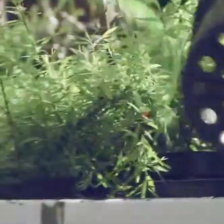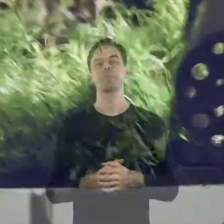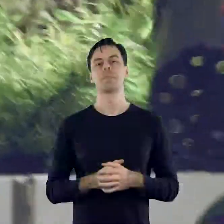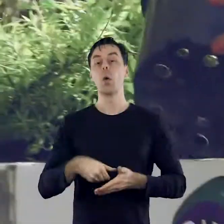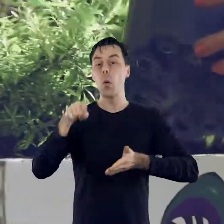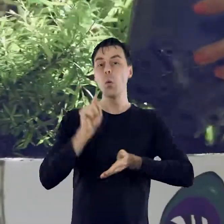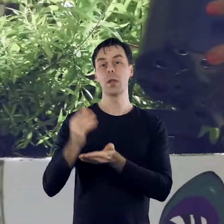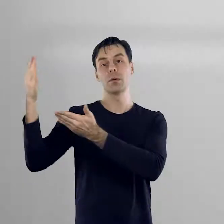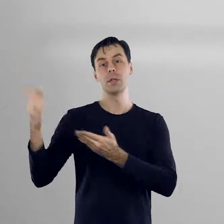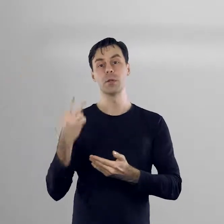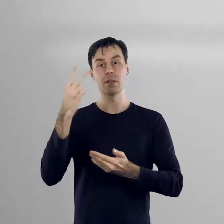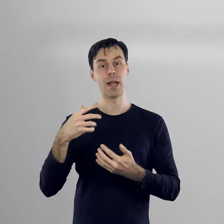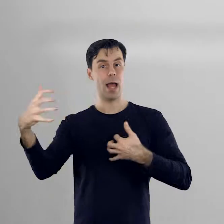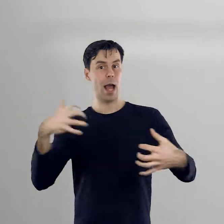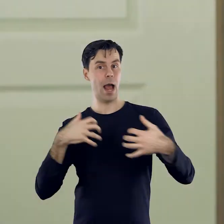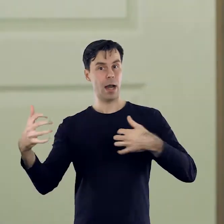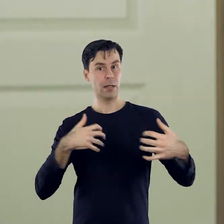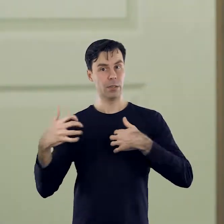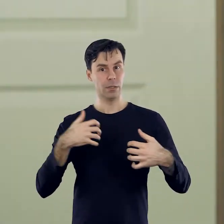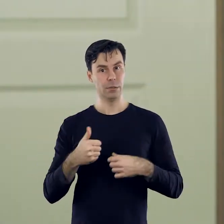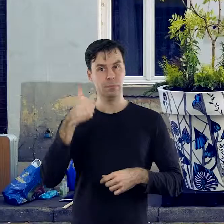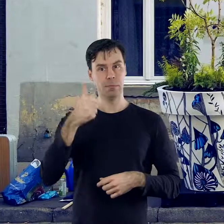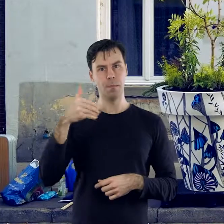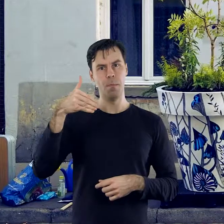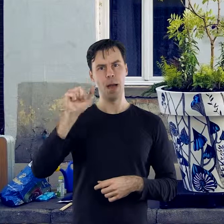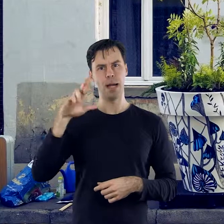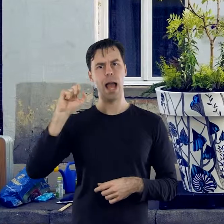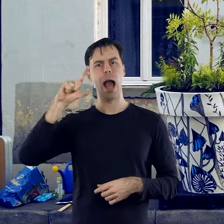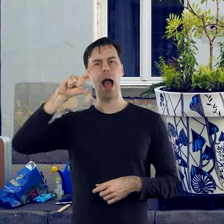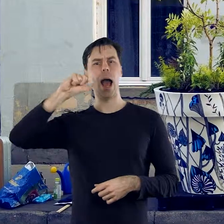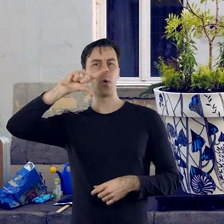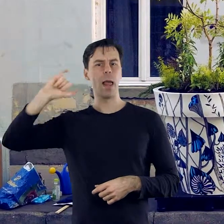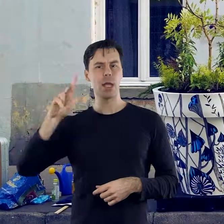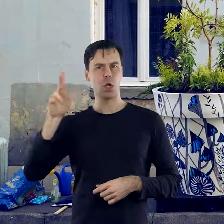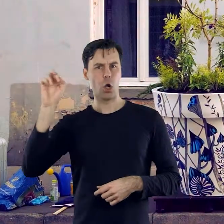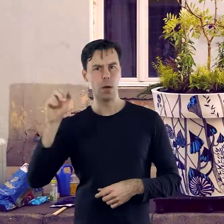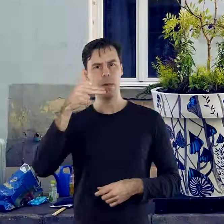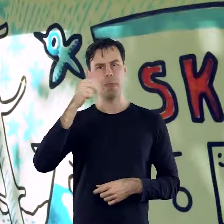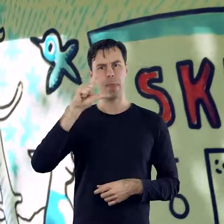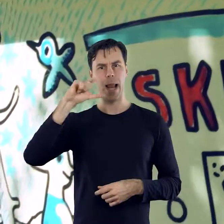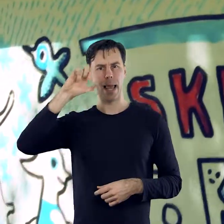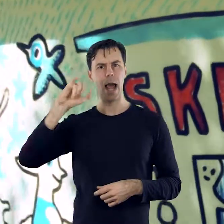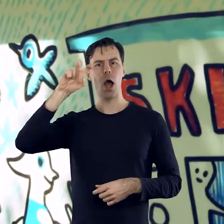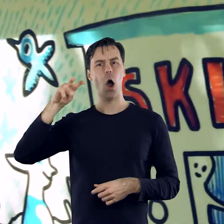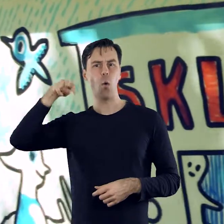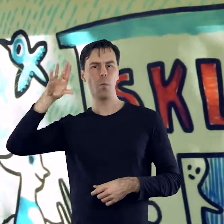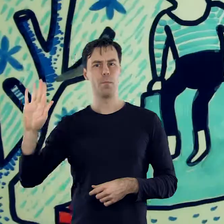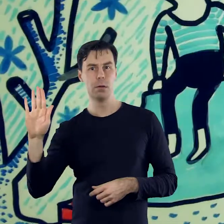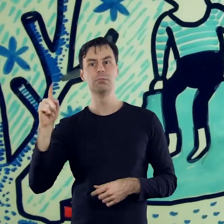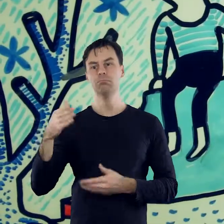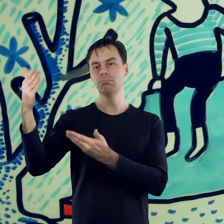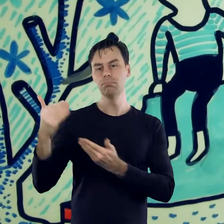Udało się zaprosić do współpracy dwie artystki łódzkie, Marię Apolejkę i Natalię Hope, które pomalowały te wielkie donice. Później